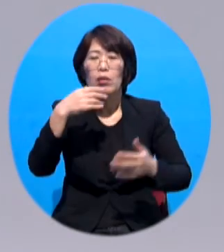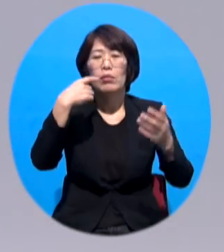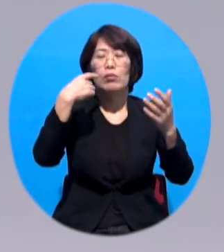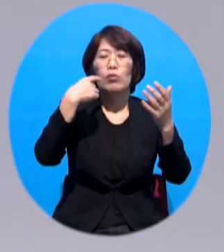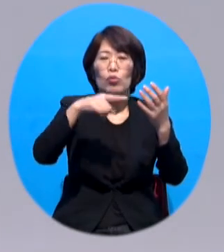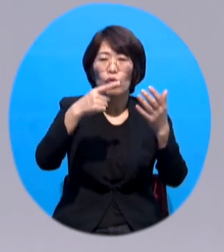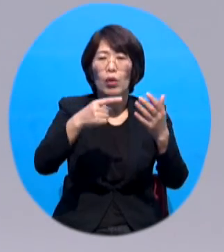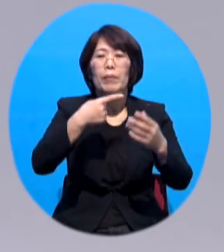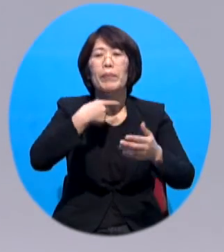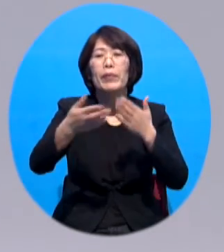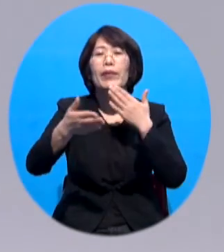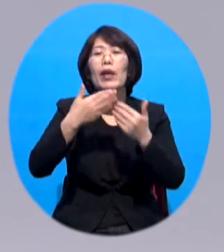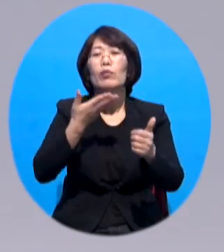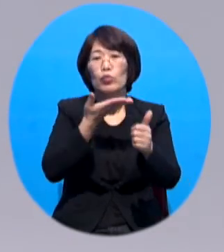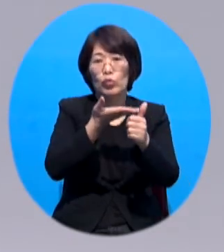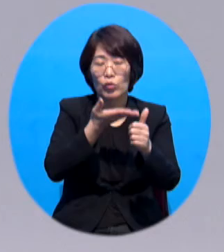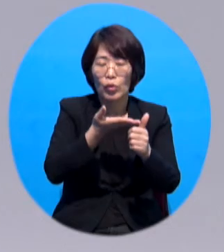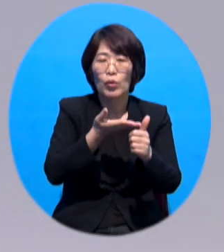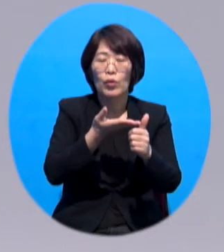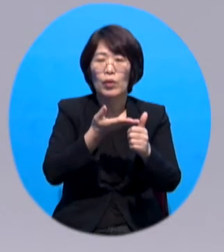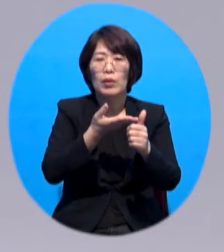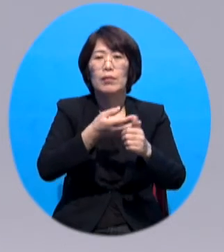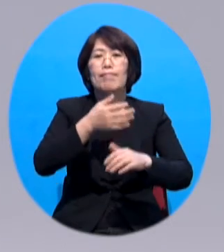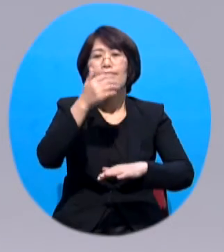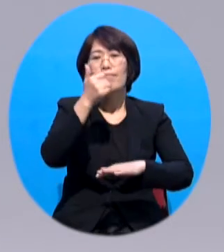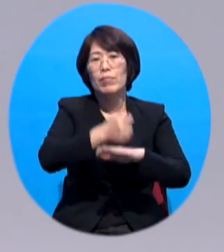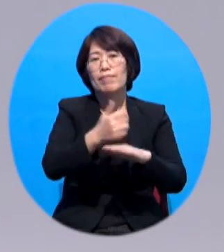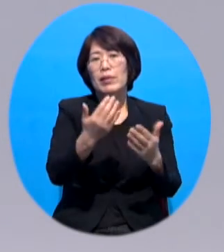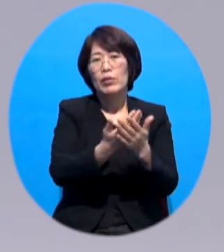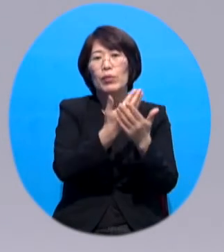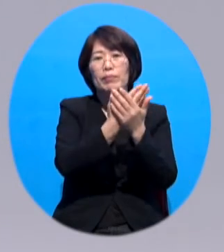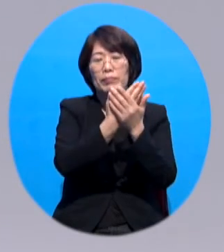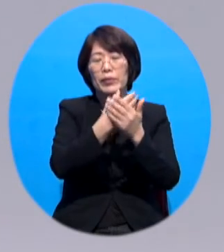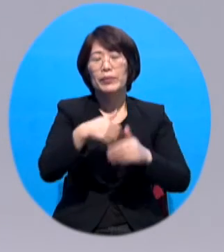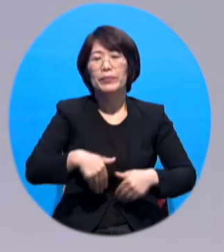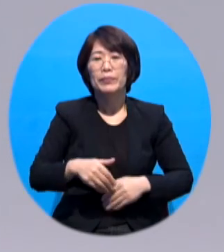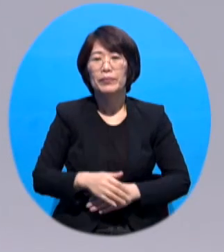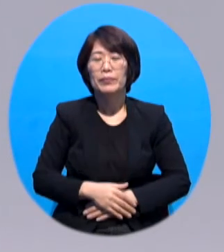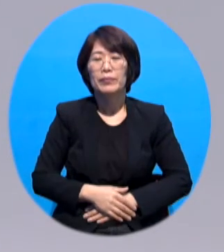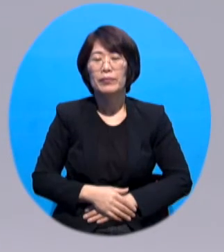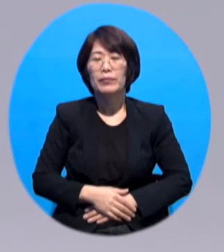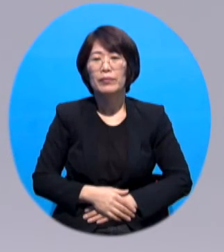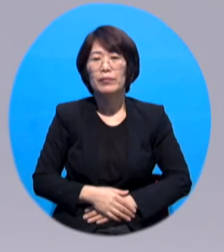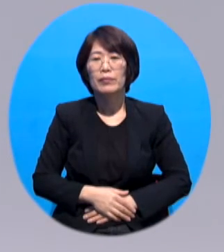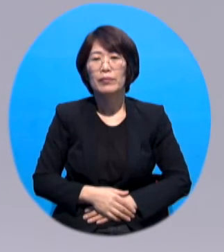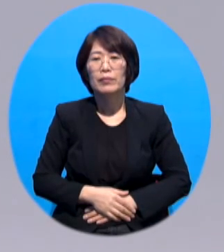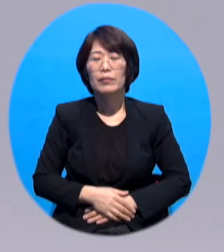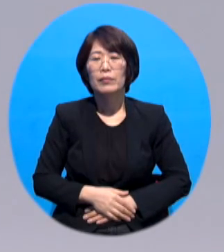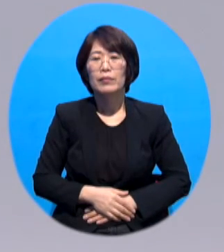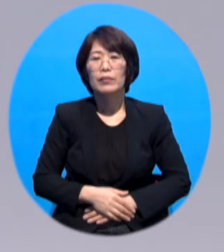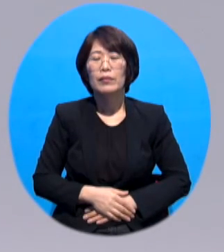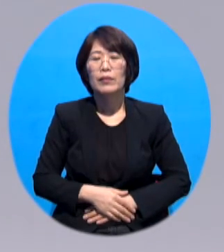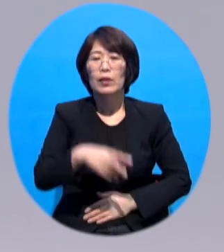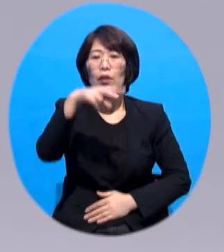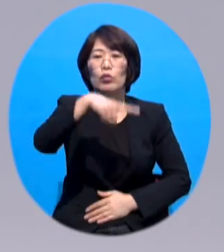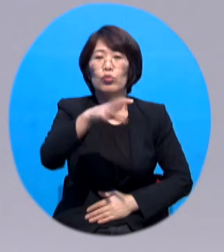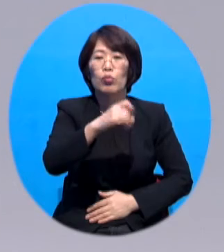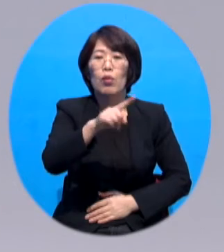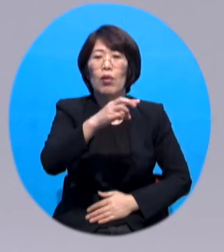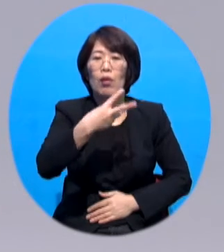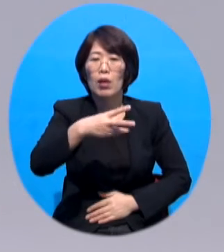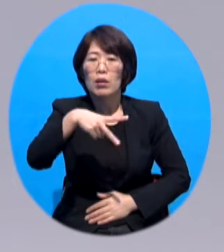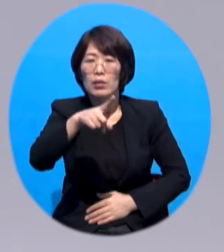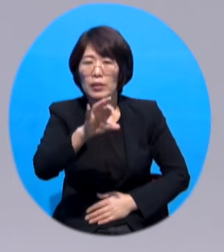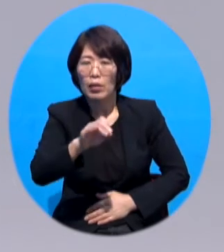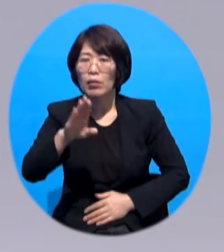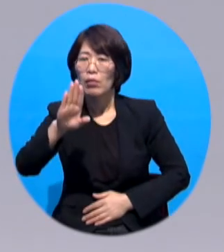다양한 체험을 제공하고 그것을 키워 내야 된다고 생각합니다 아 수월성을 문제라고 보편성의